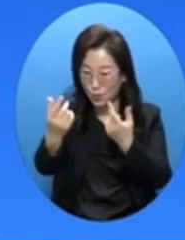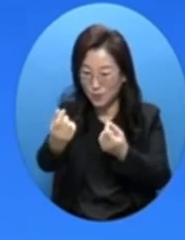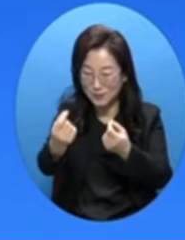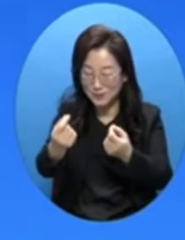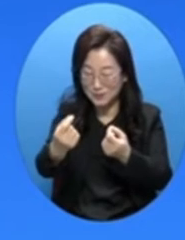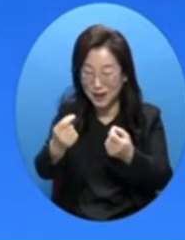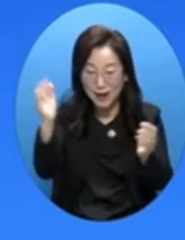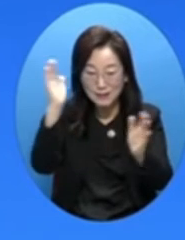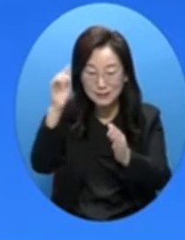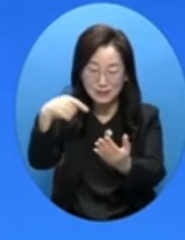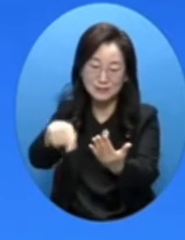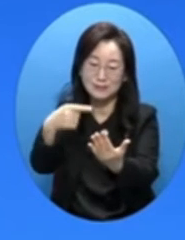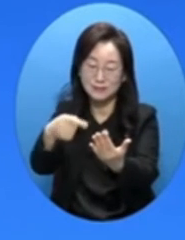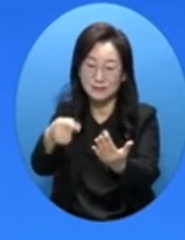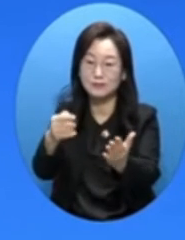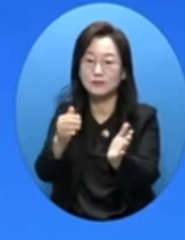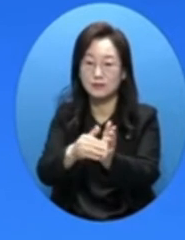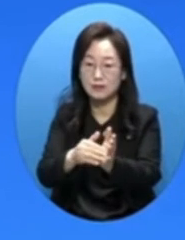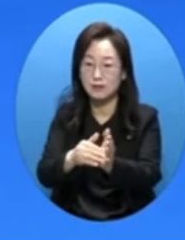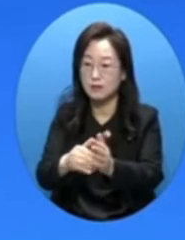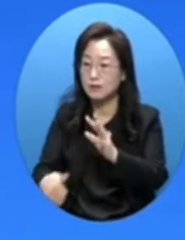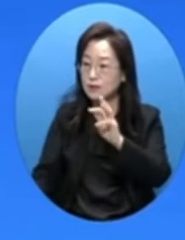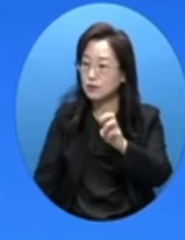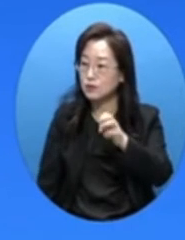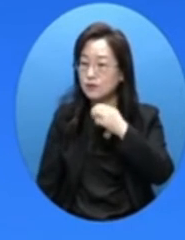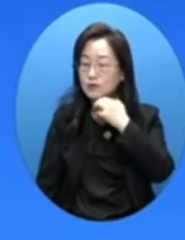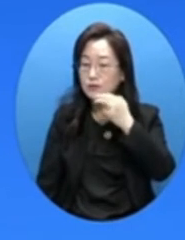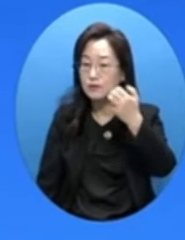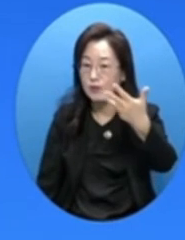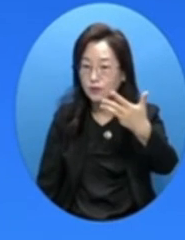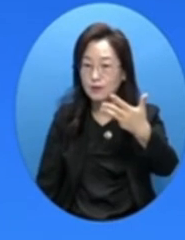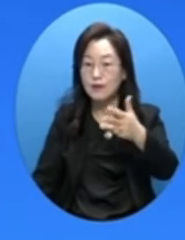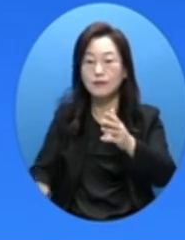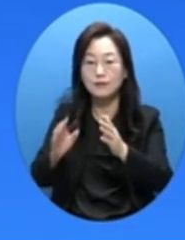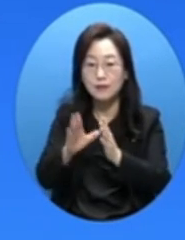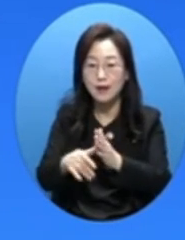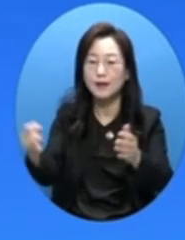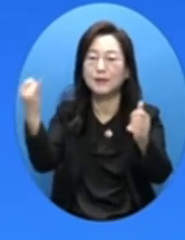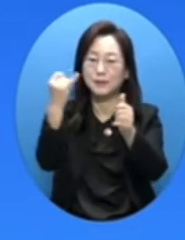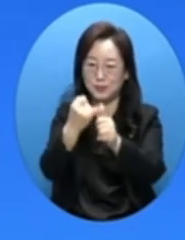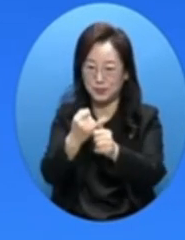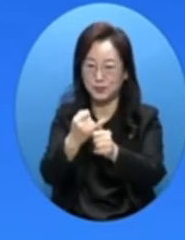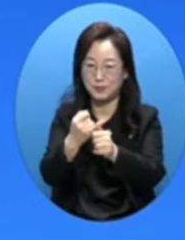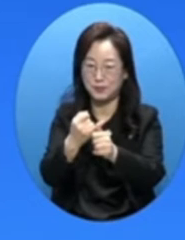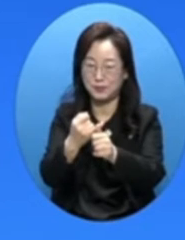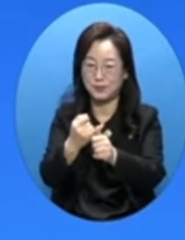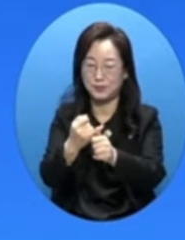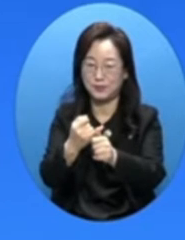가르쳤는데, 늦게 38살 때 결혼을 합니다.